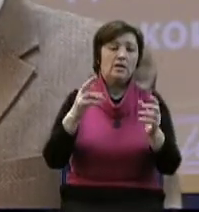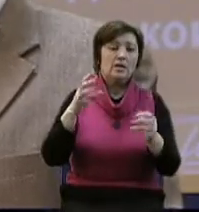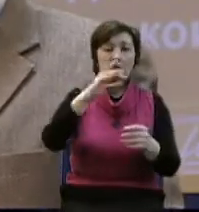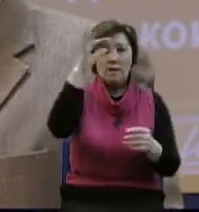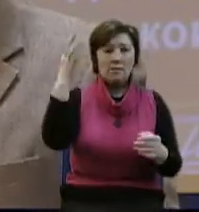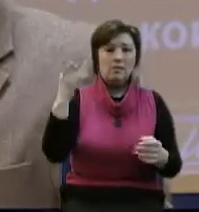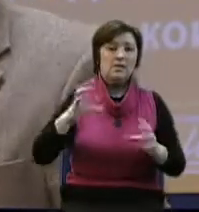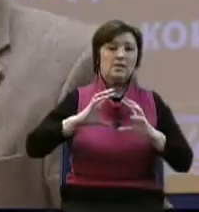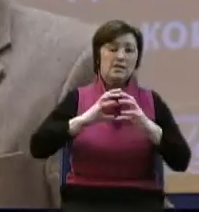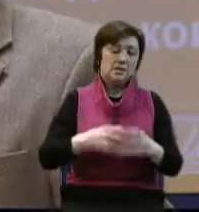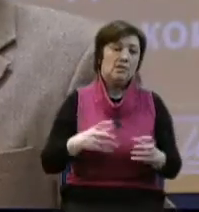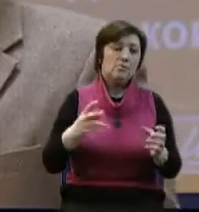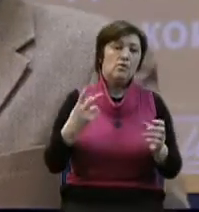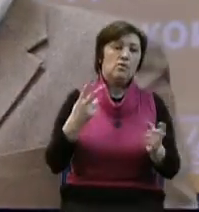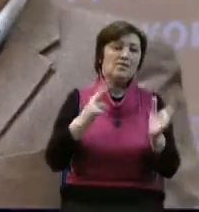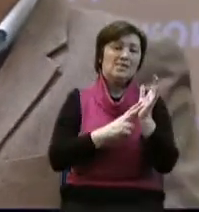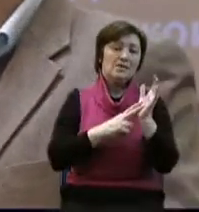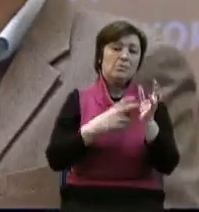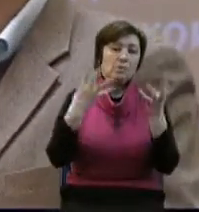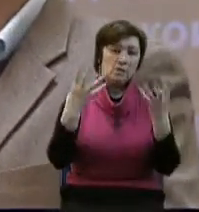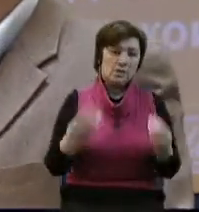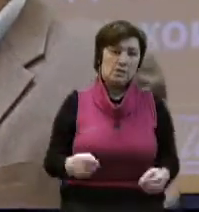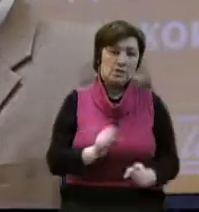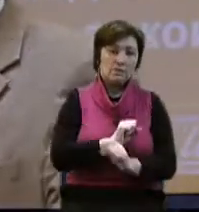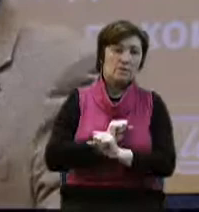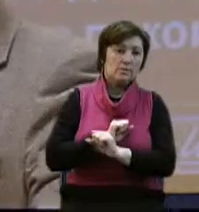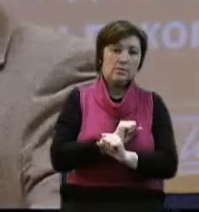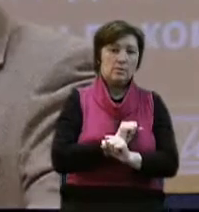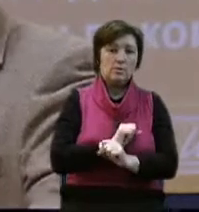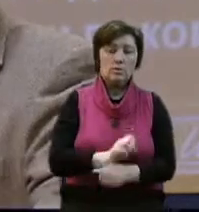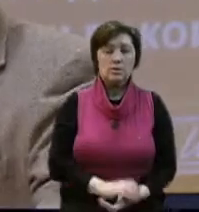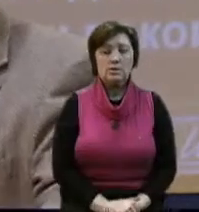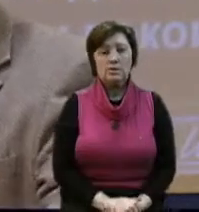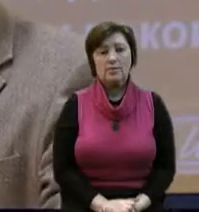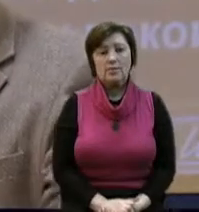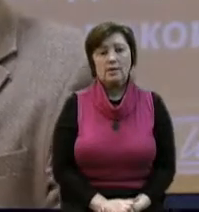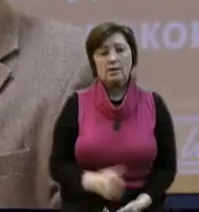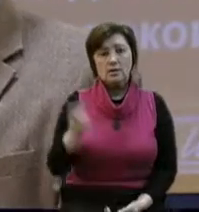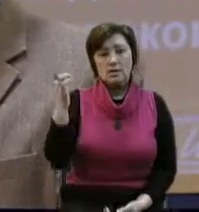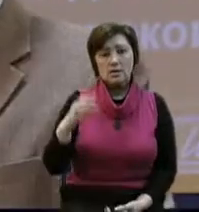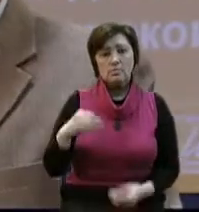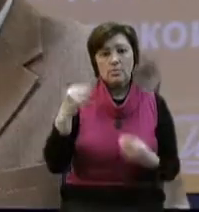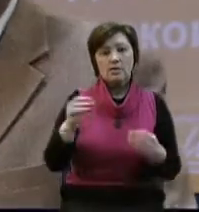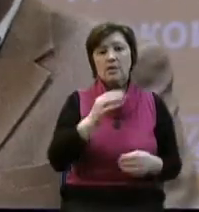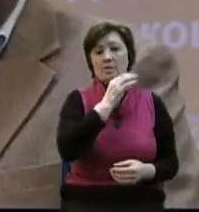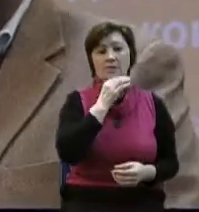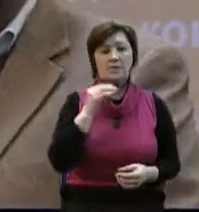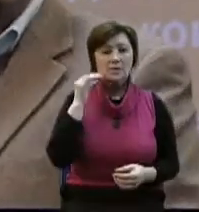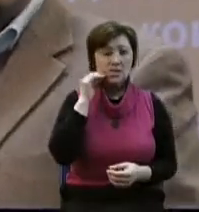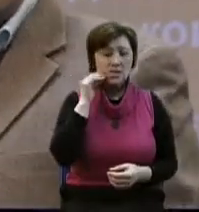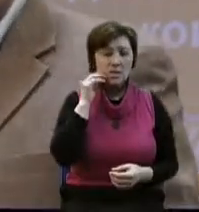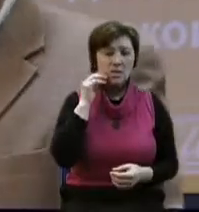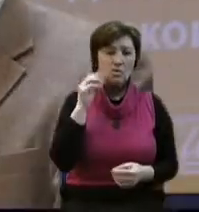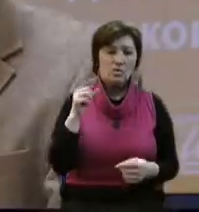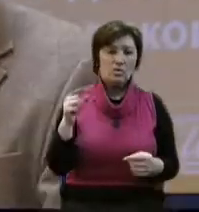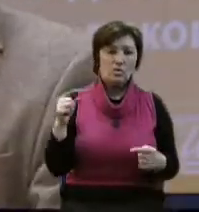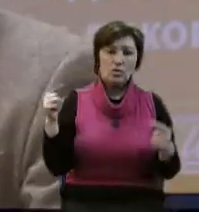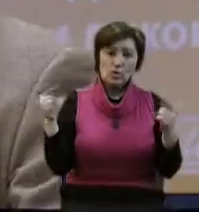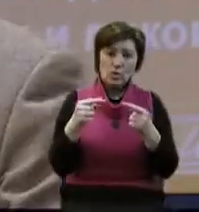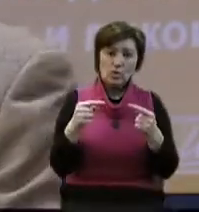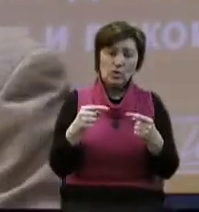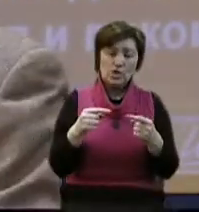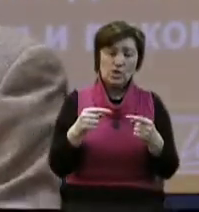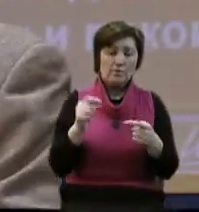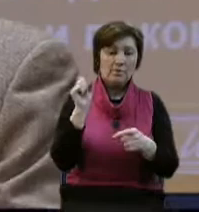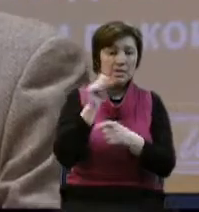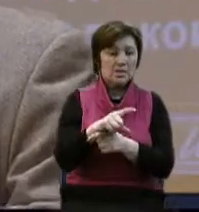и покоился». Итак, здесь мы видим, что Господь дал Моисею очень конкретное повеление в отношении седьмого